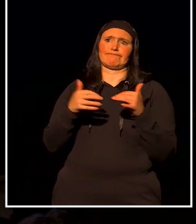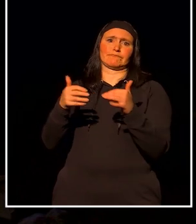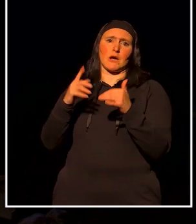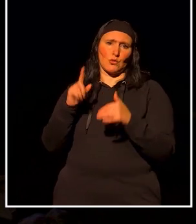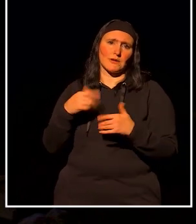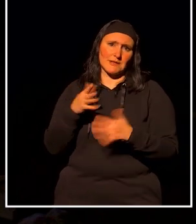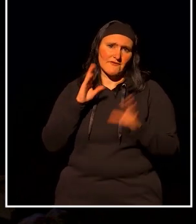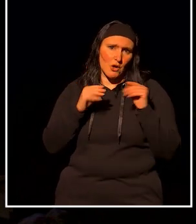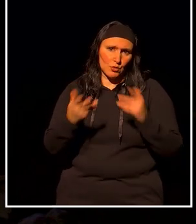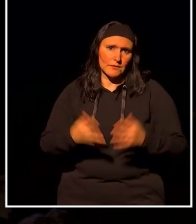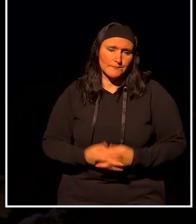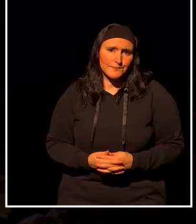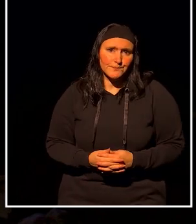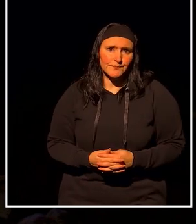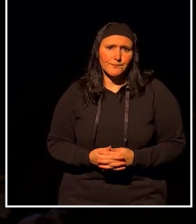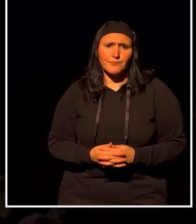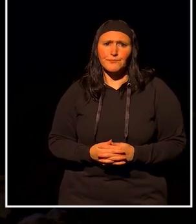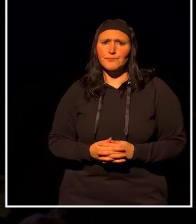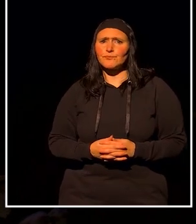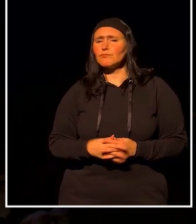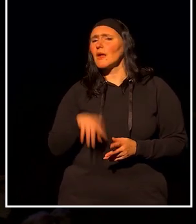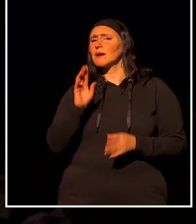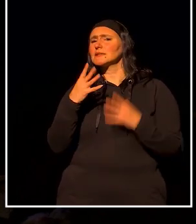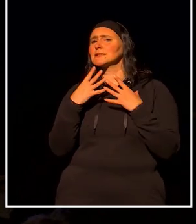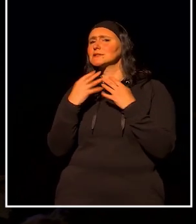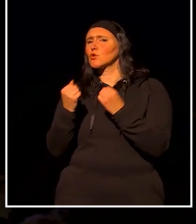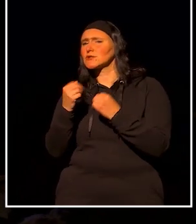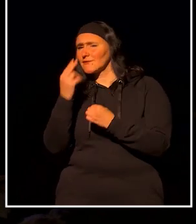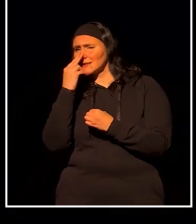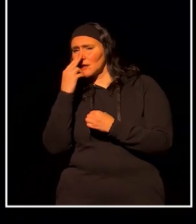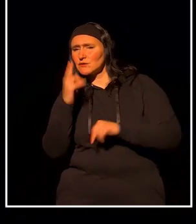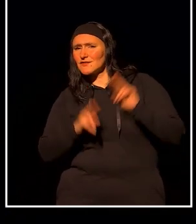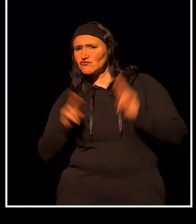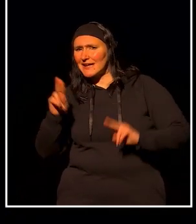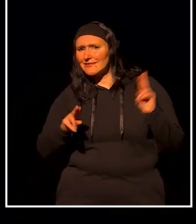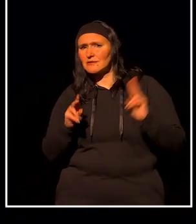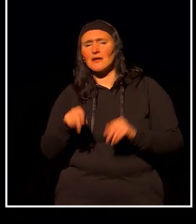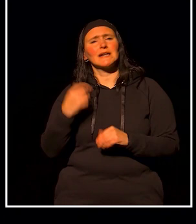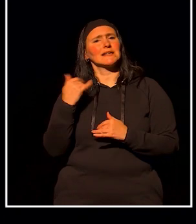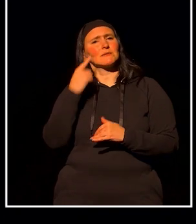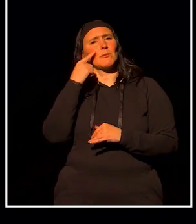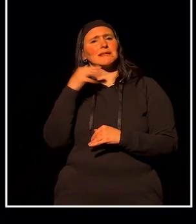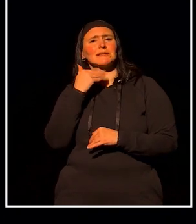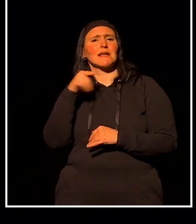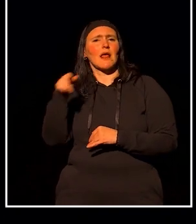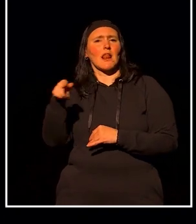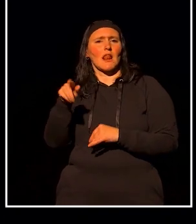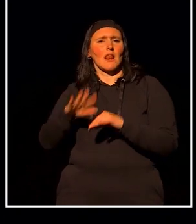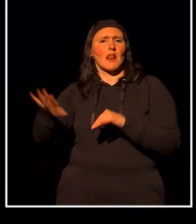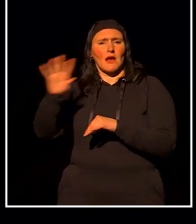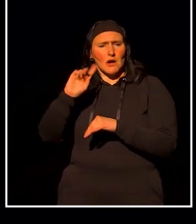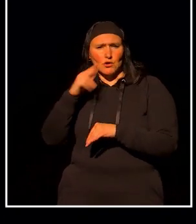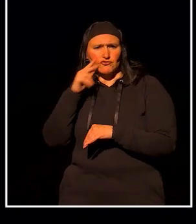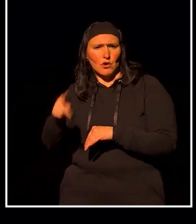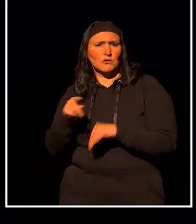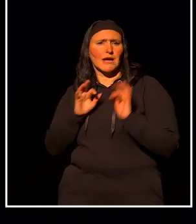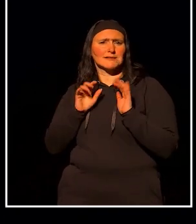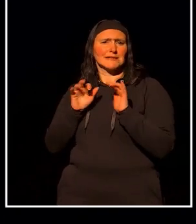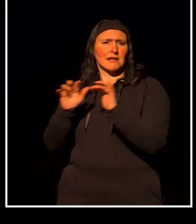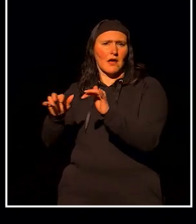Nathan, gibt es unterschiedliche Sehnsüchte? Ich blicke auf die Siedler in Israel. Gibt es da